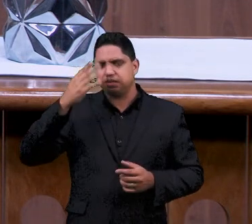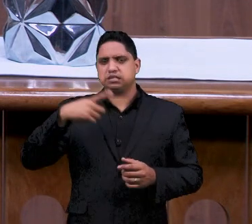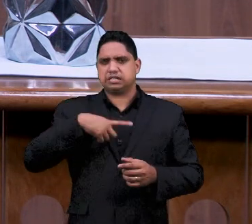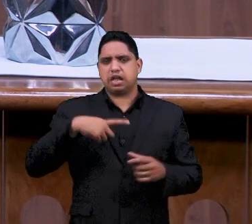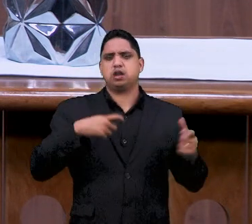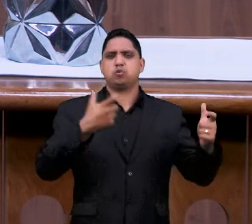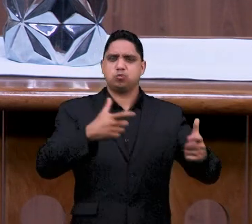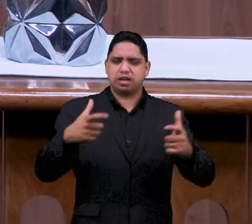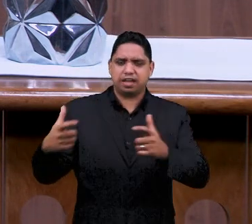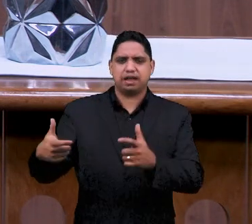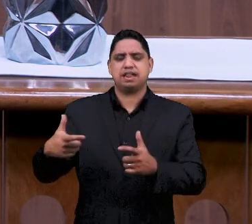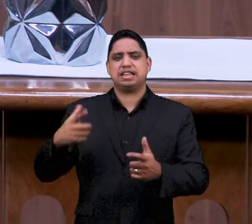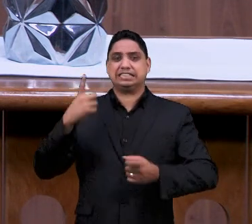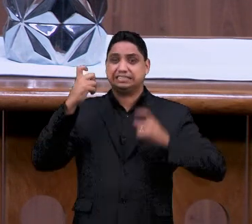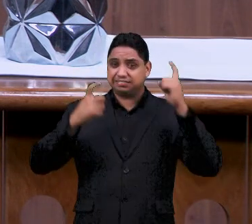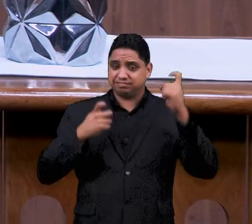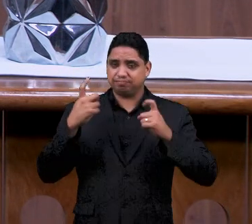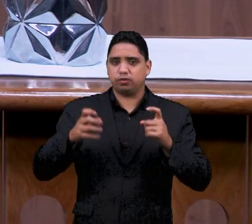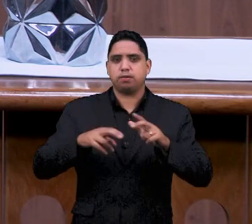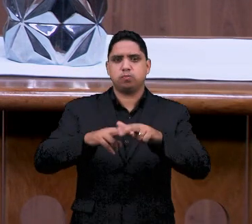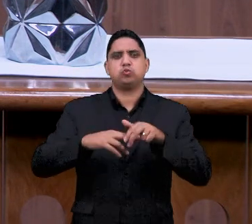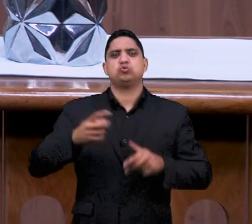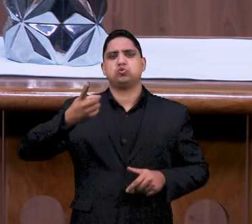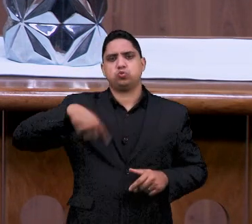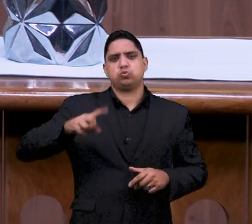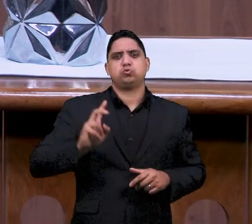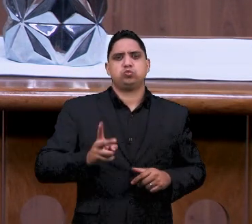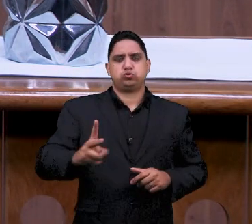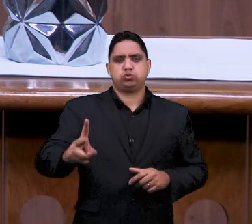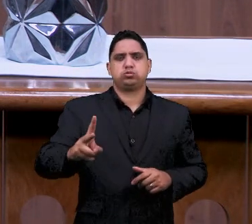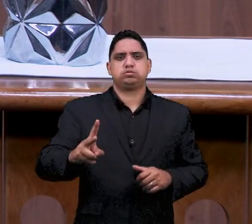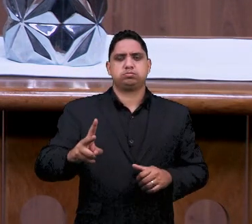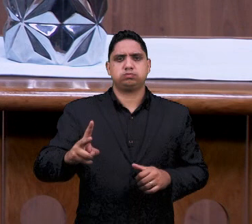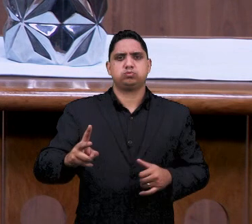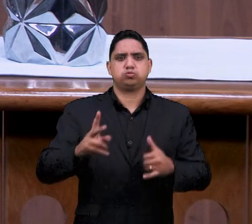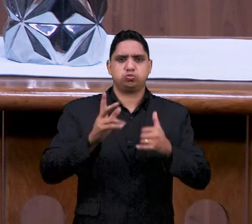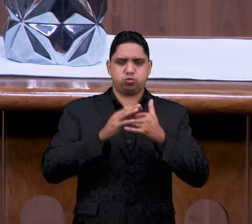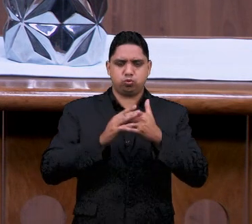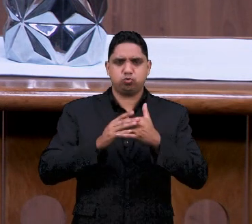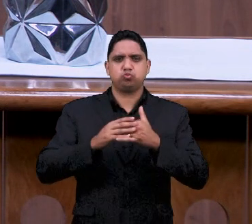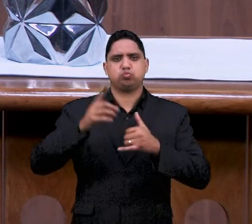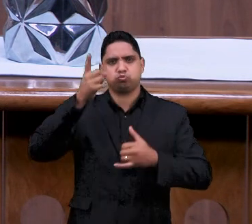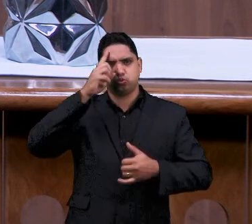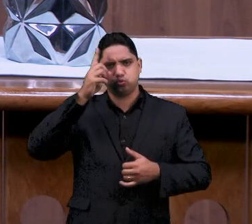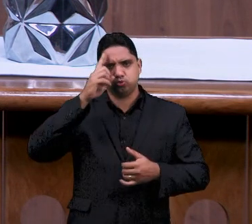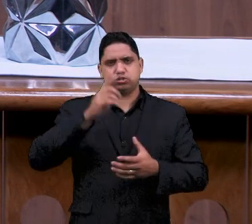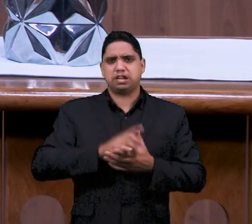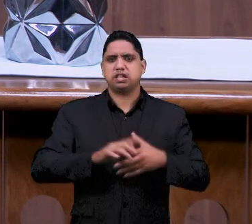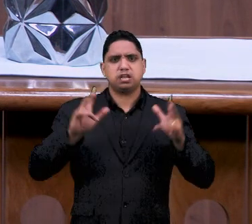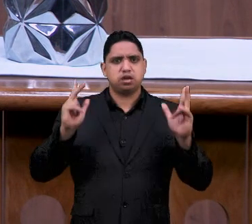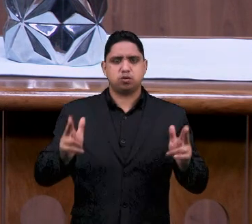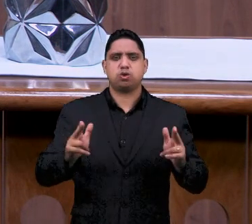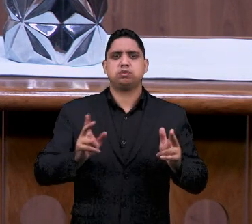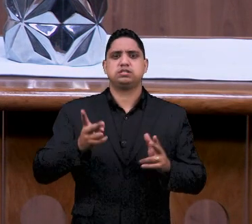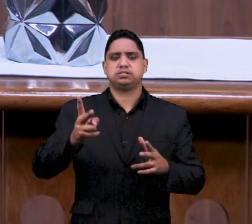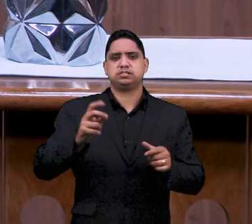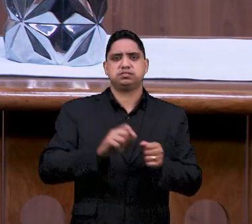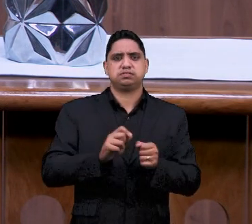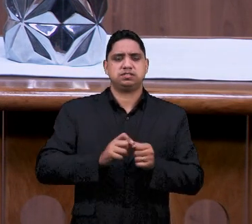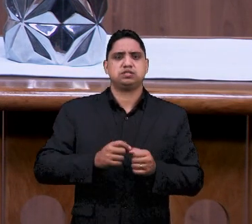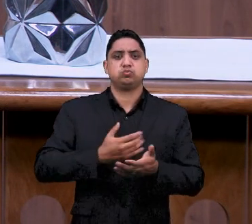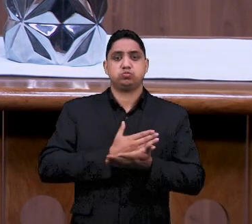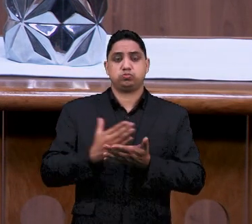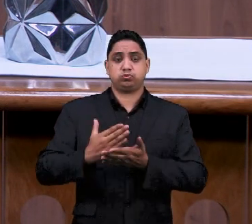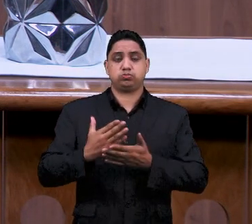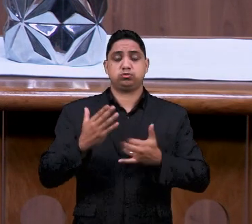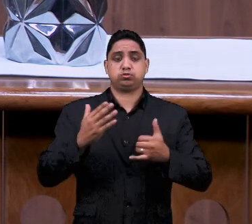est encore préoccupante. Donc, nous allons continuer à transmettre les cultes par YouTube tous les jours, comme nous faisons depuis le début de la pandémie.